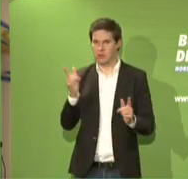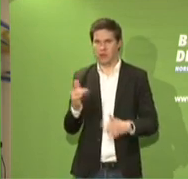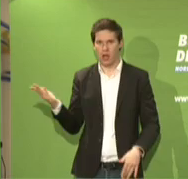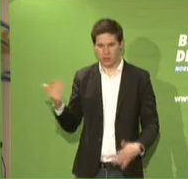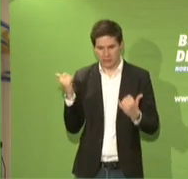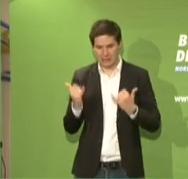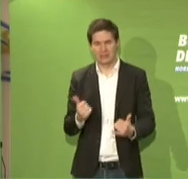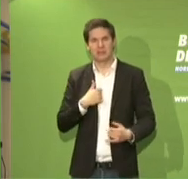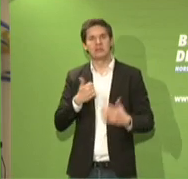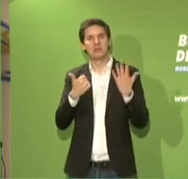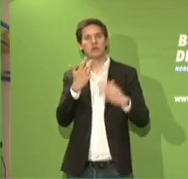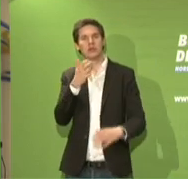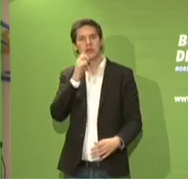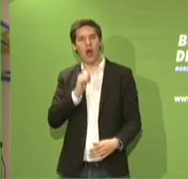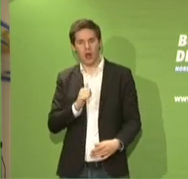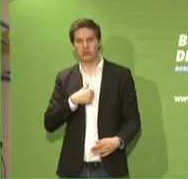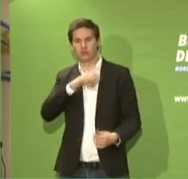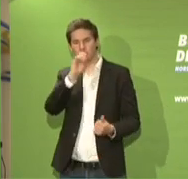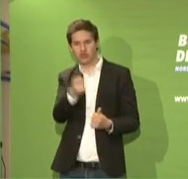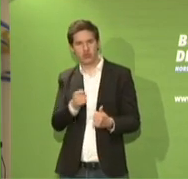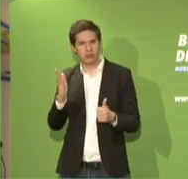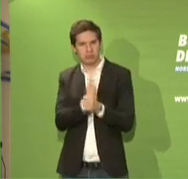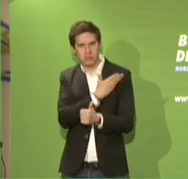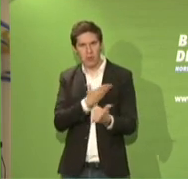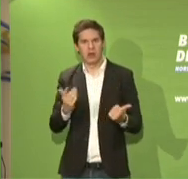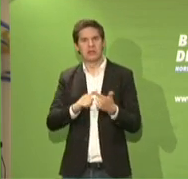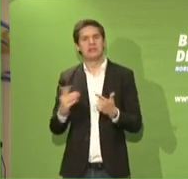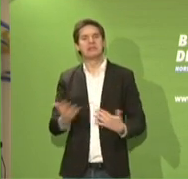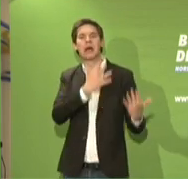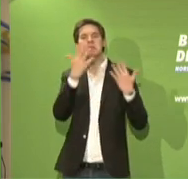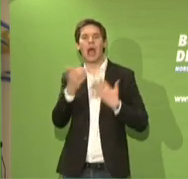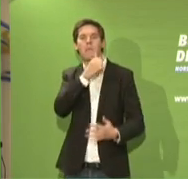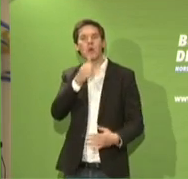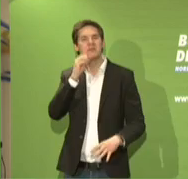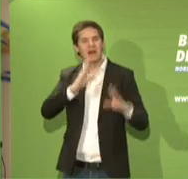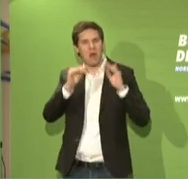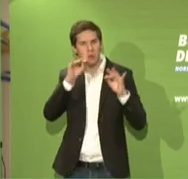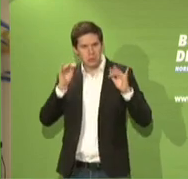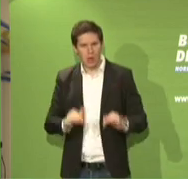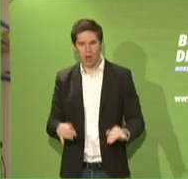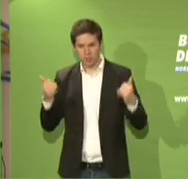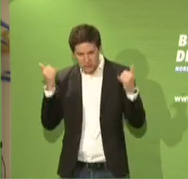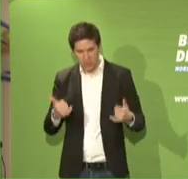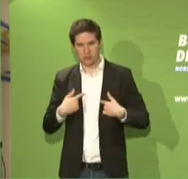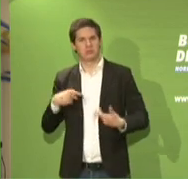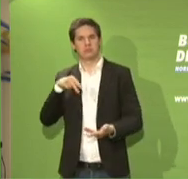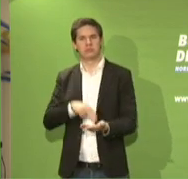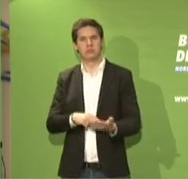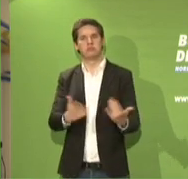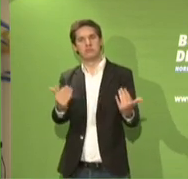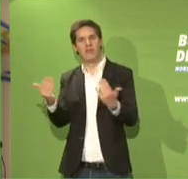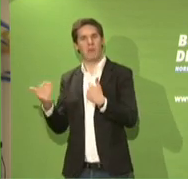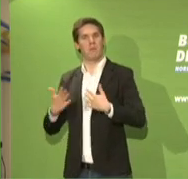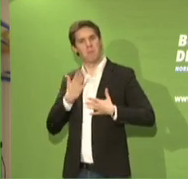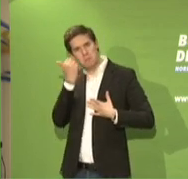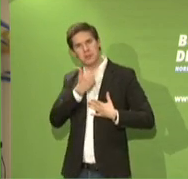Jahren, einem Studium in der Tasche und 10 Jahren Berufserfahrung, stehe ich vor euch und werbe um euer Vertrauen. Und, liebe